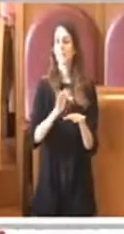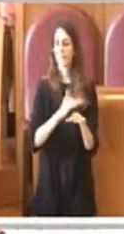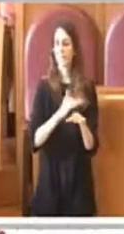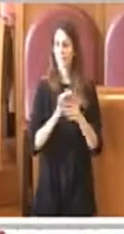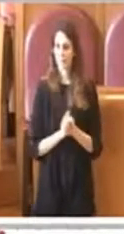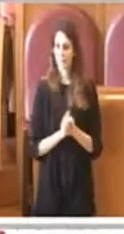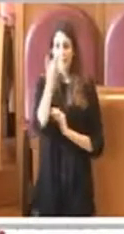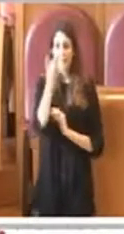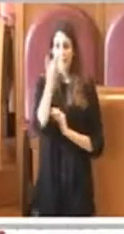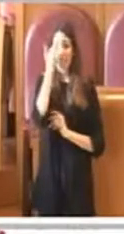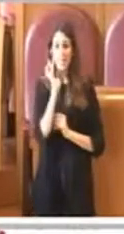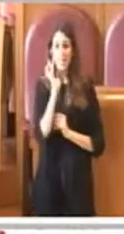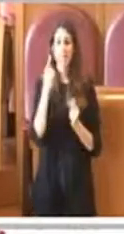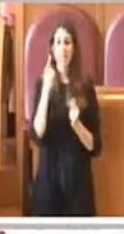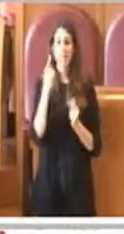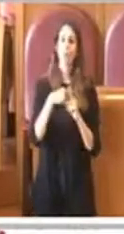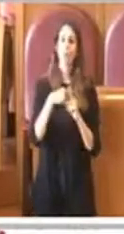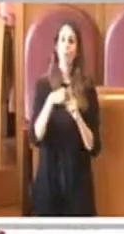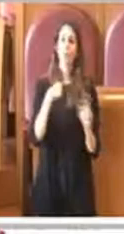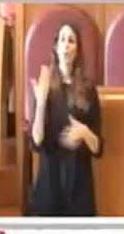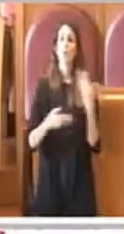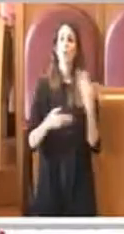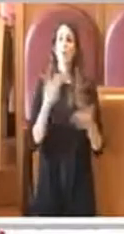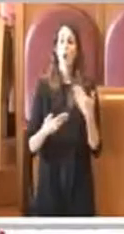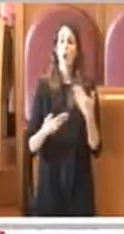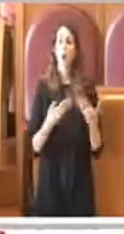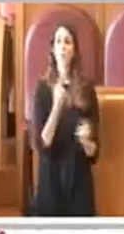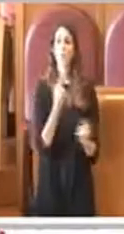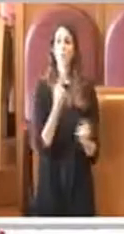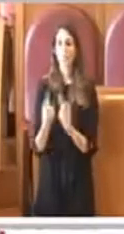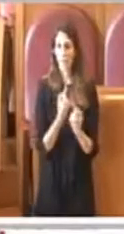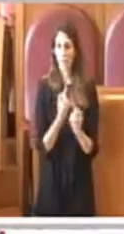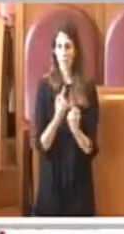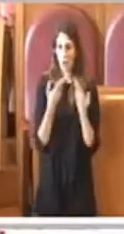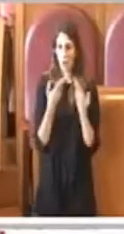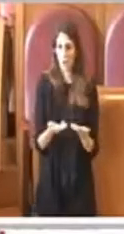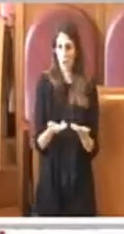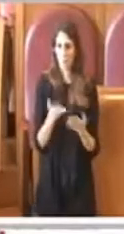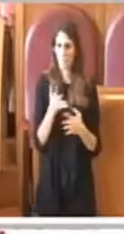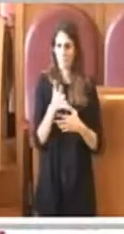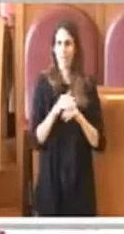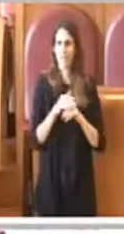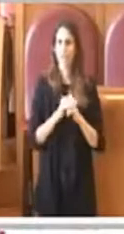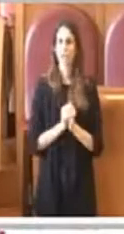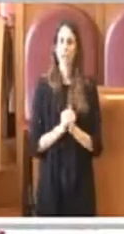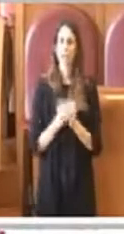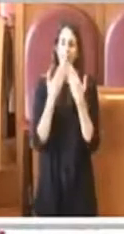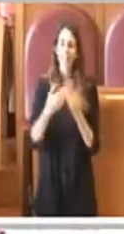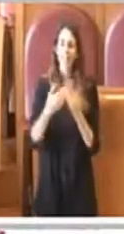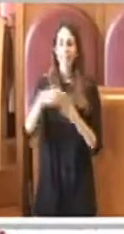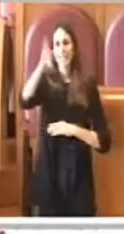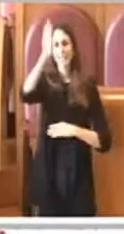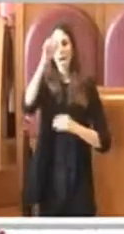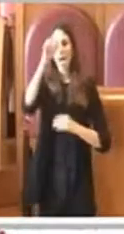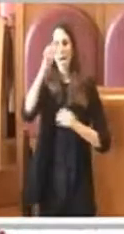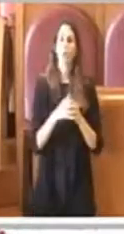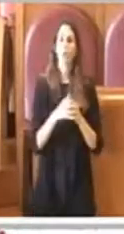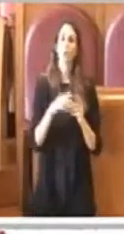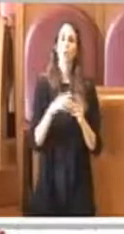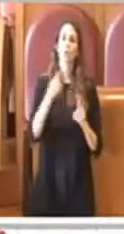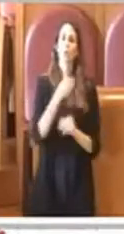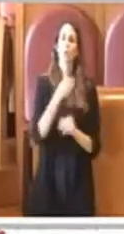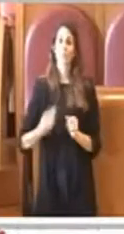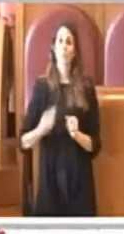il soccorso in caso di emergenza. Ringrazio quindi tutti i capigruppo e consiglieri che hanno sottoscritto